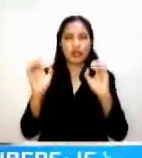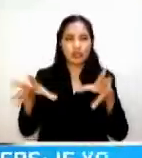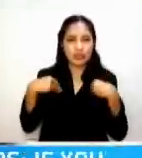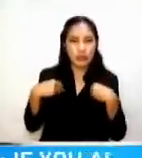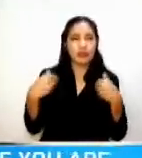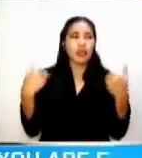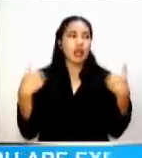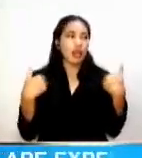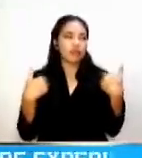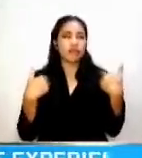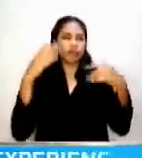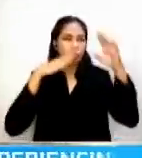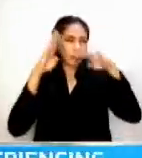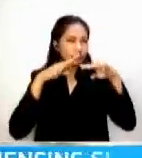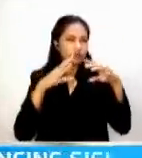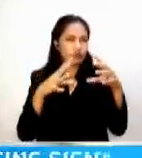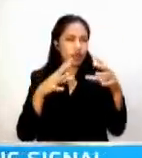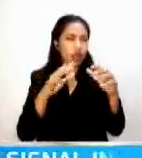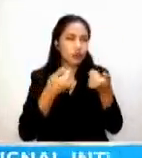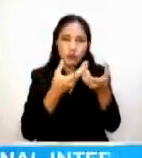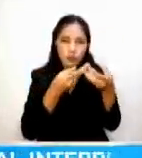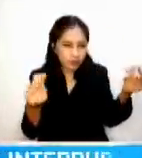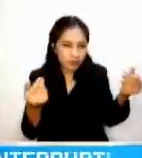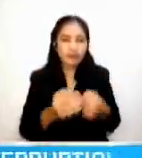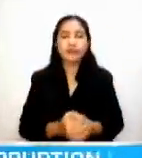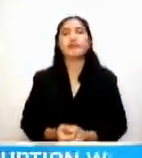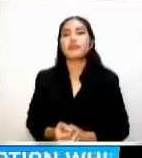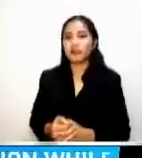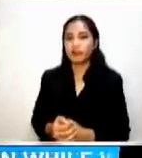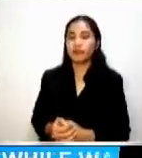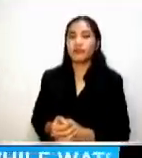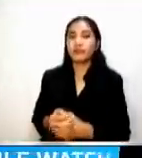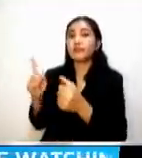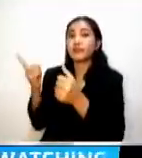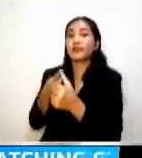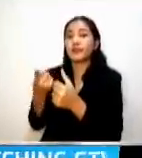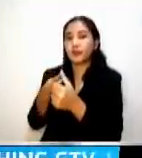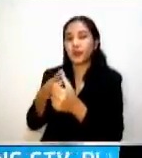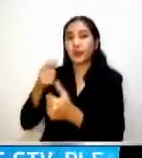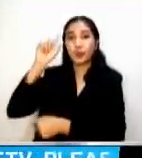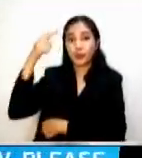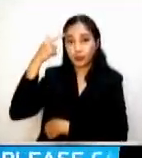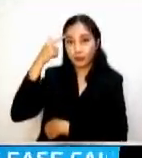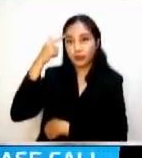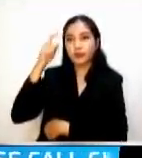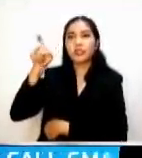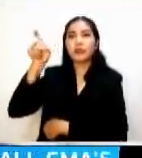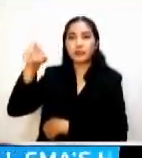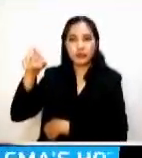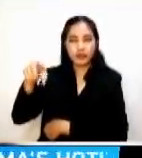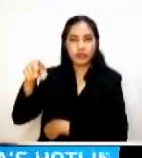ma'am? Well, unang-una, ang mga lokal na pamahalaan ay kinakailangan kasi na mag-issue ng